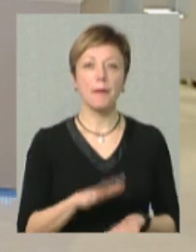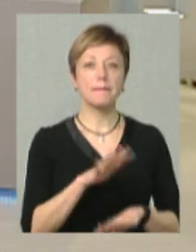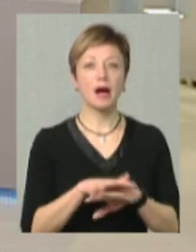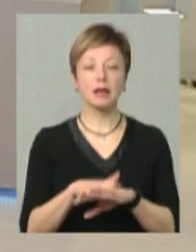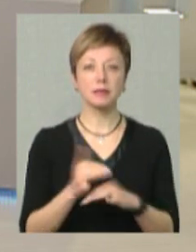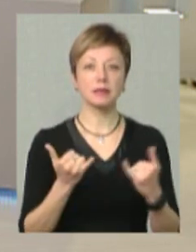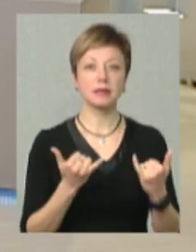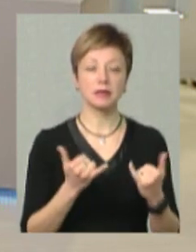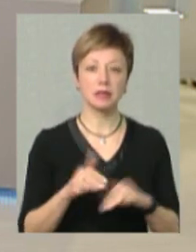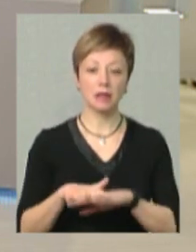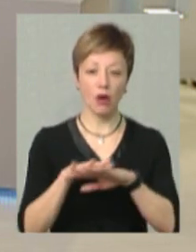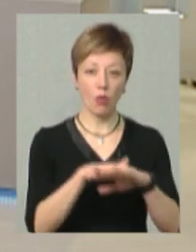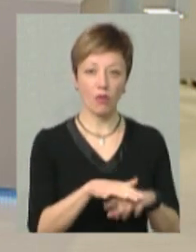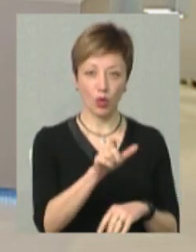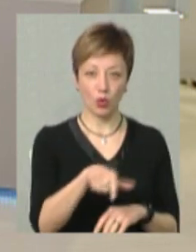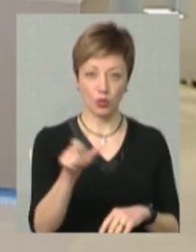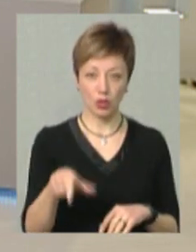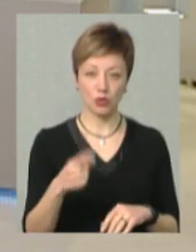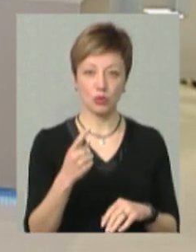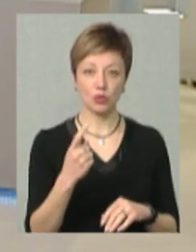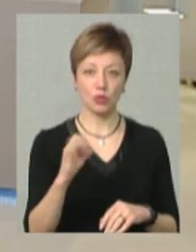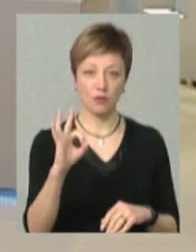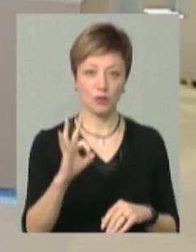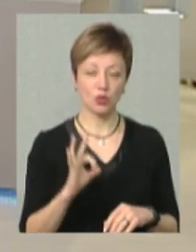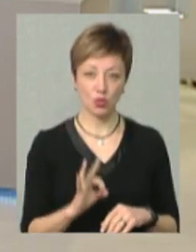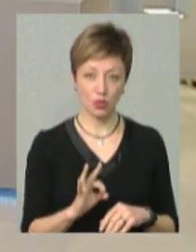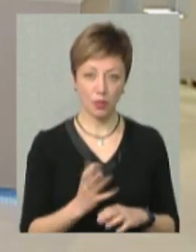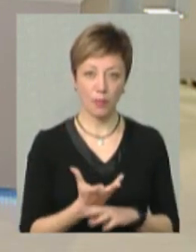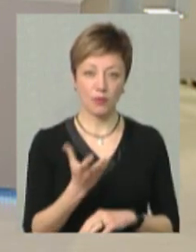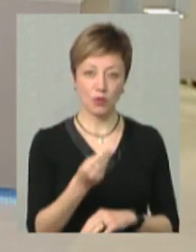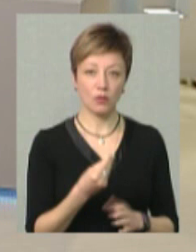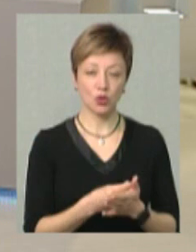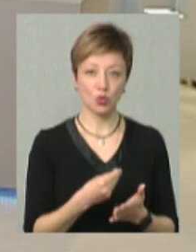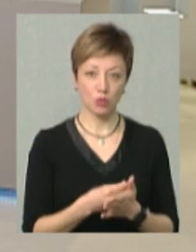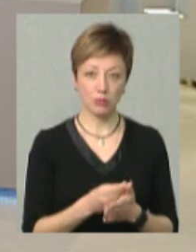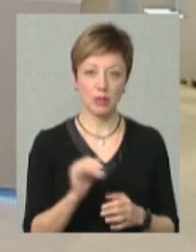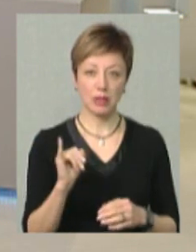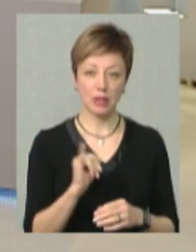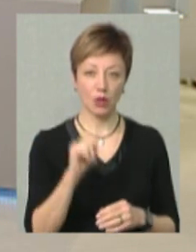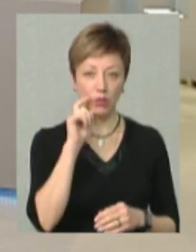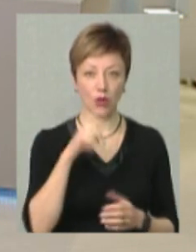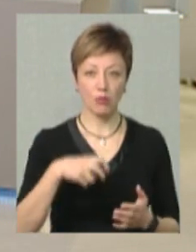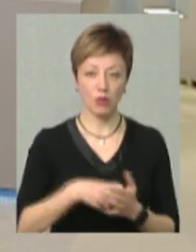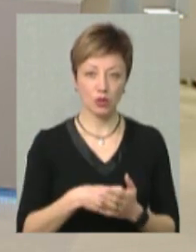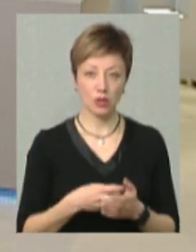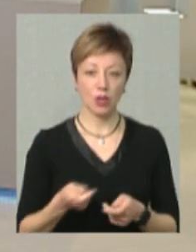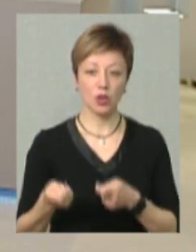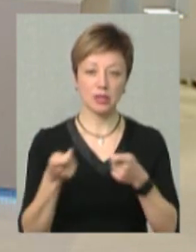банками зараховано на рахунки пенсіонерів 100% правофінансованих сум, і Укрпоштою